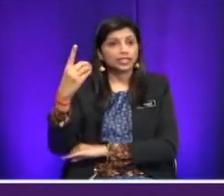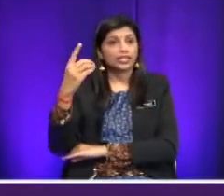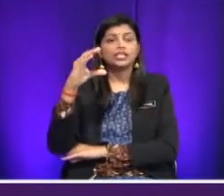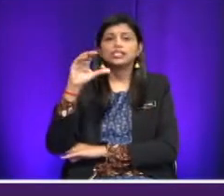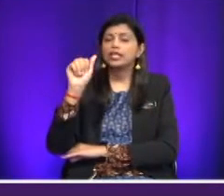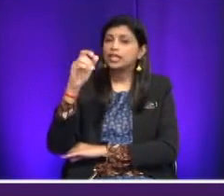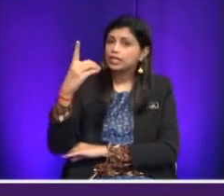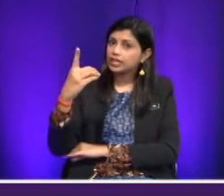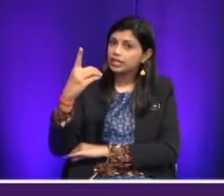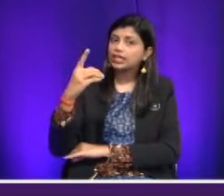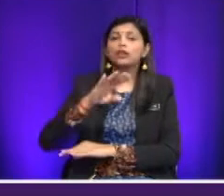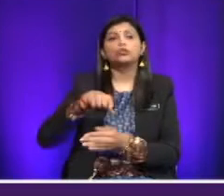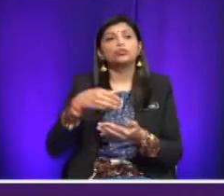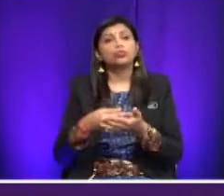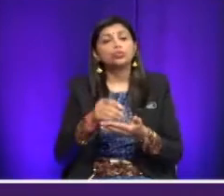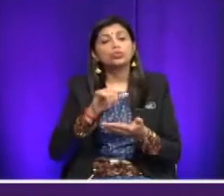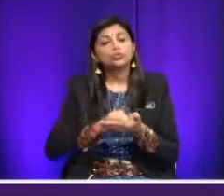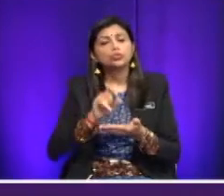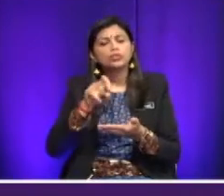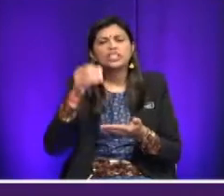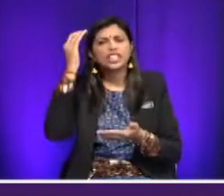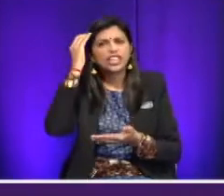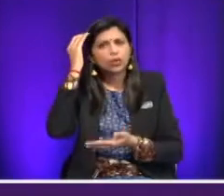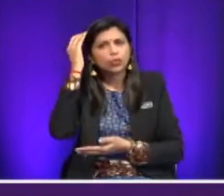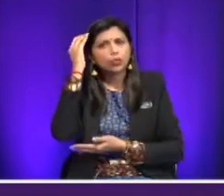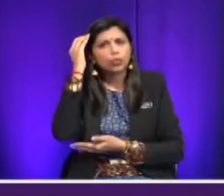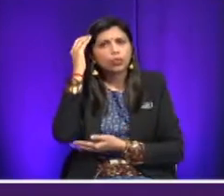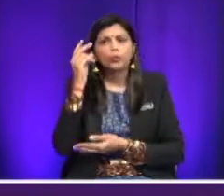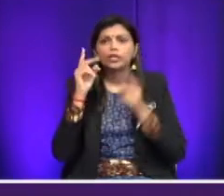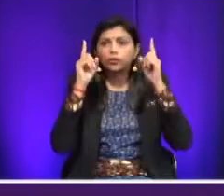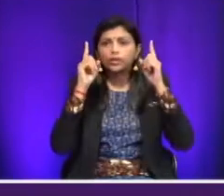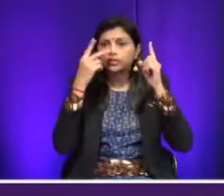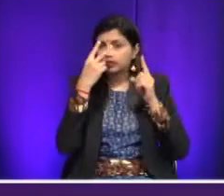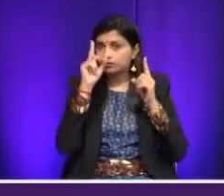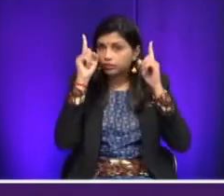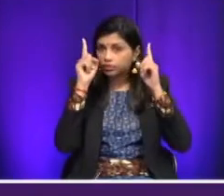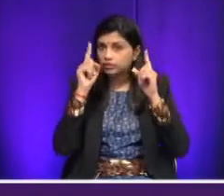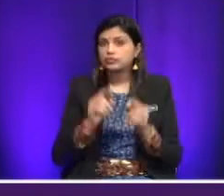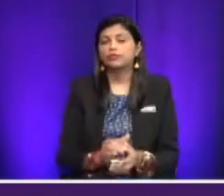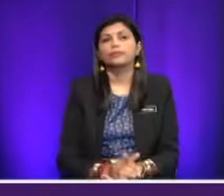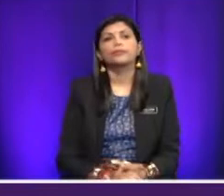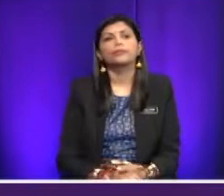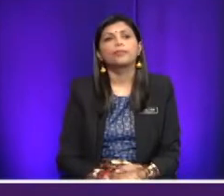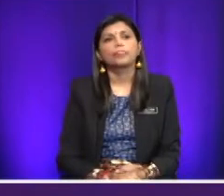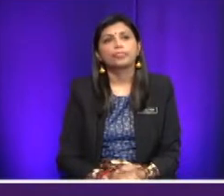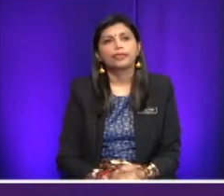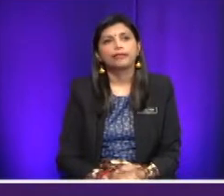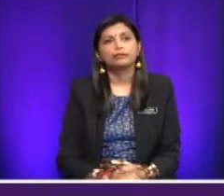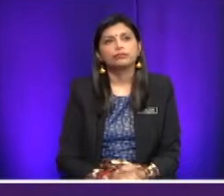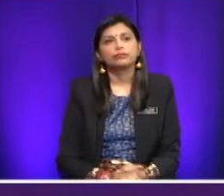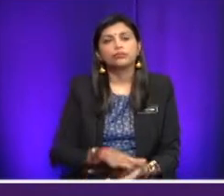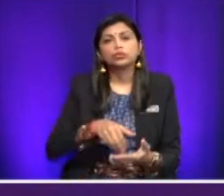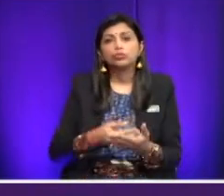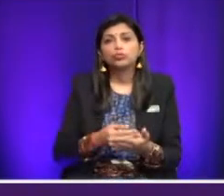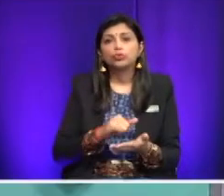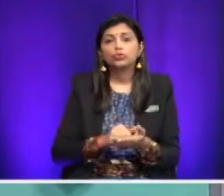edit auto chat atau desimeter next next juga 3D rendering oke di sini murid-murid tak perlu risau dan khawatir